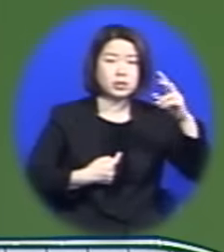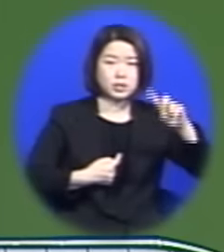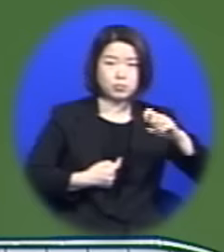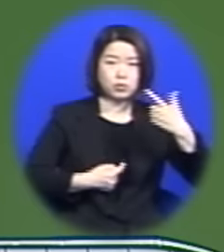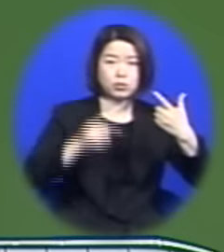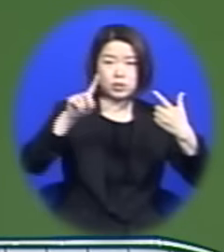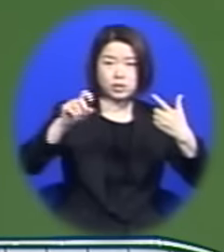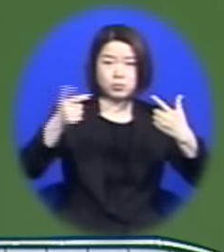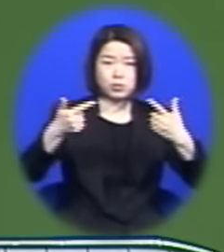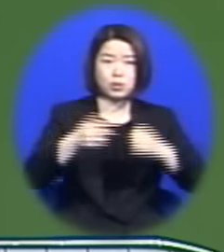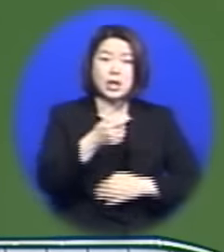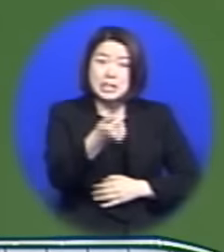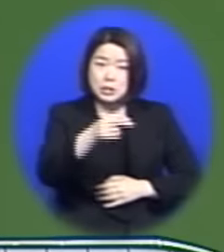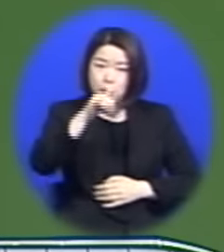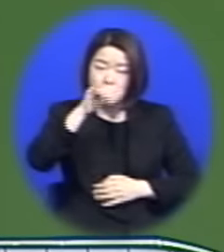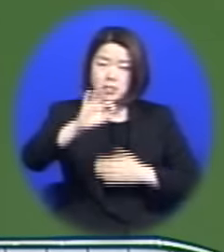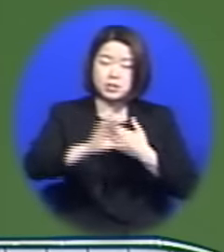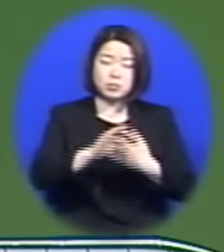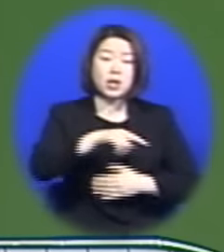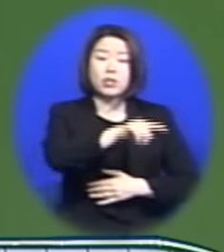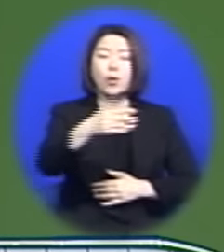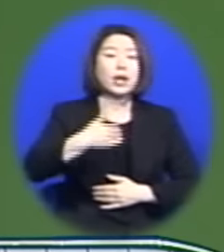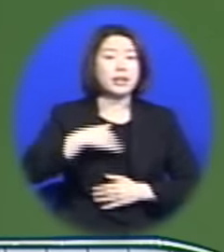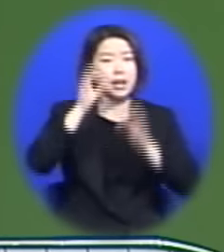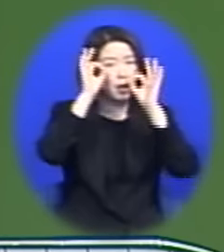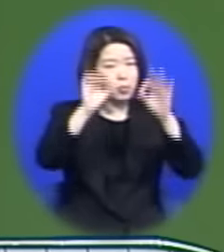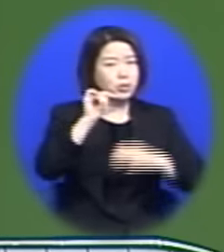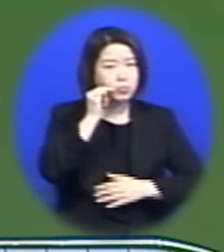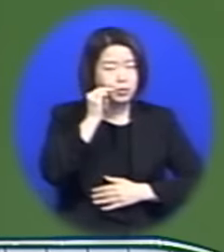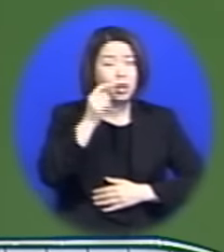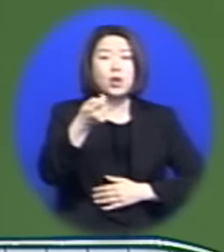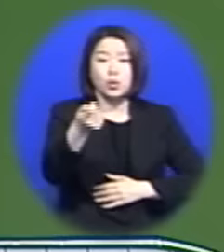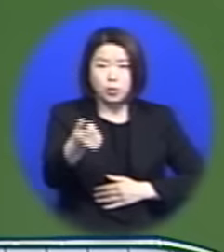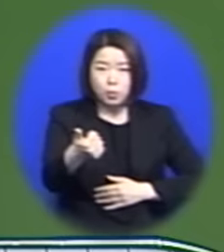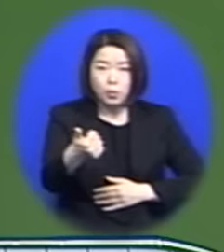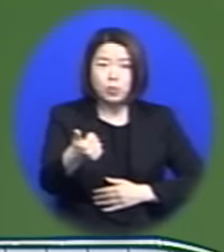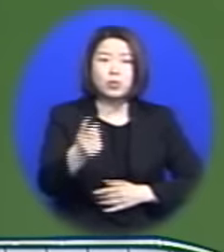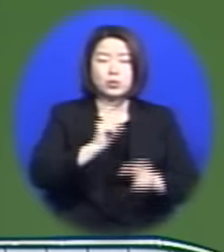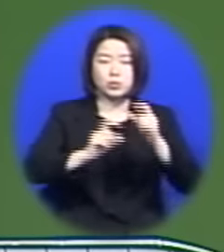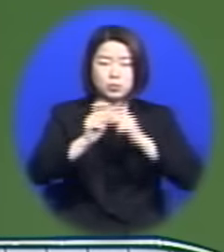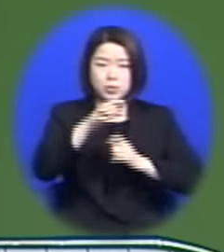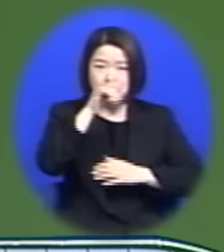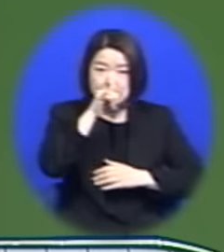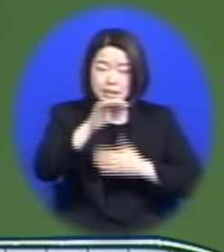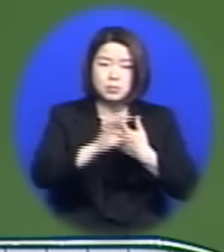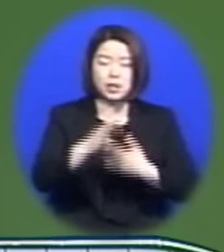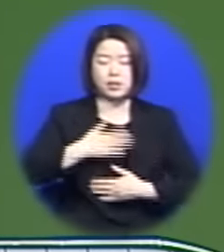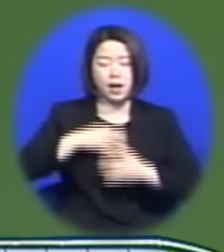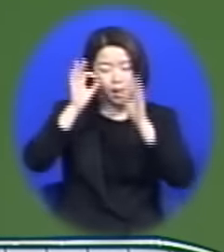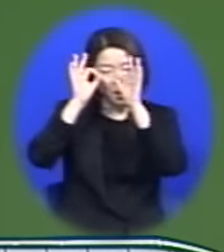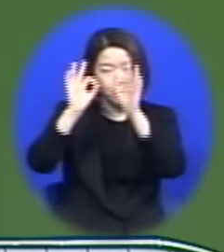조금 있으면 너희가 나를 보지 못하겠고 또 조금 있으면 나를 보리라 하시니